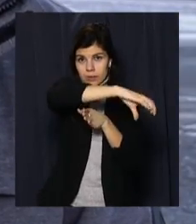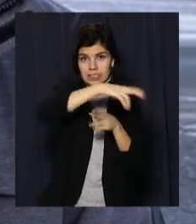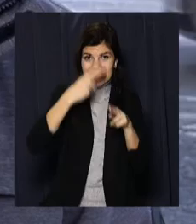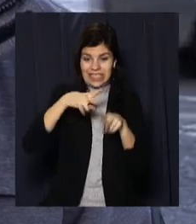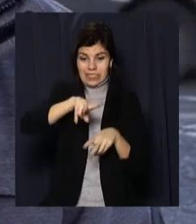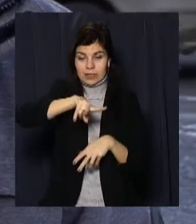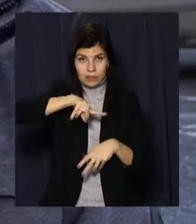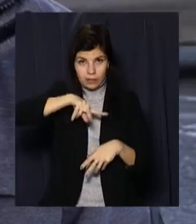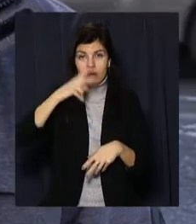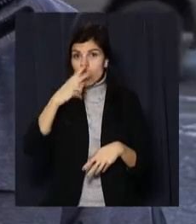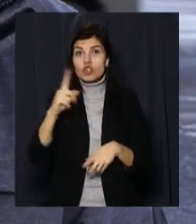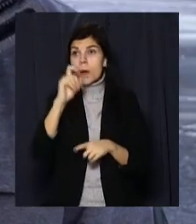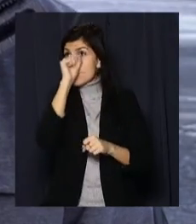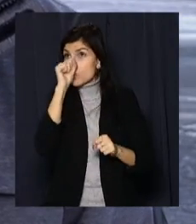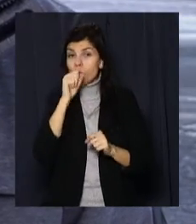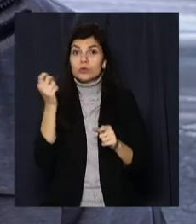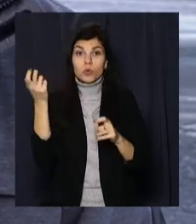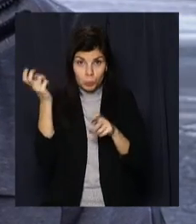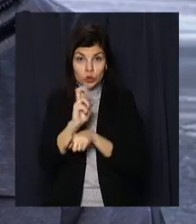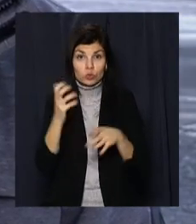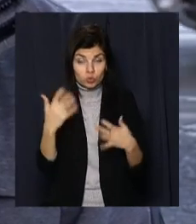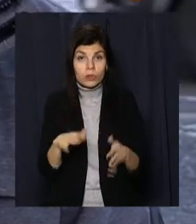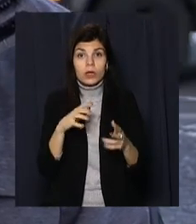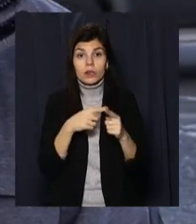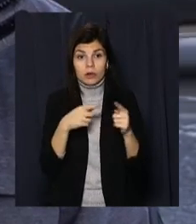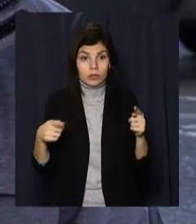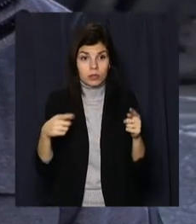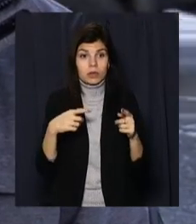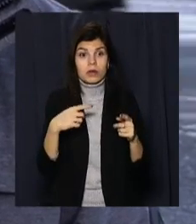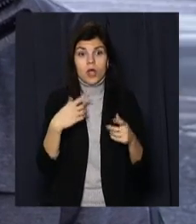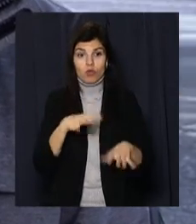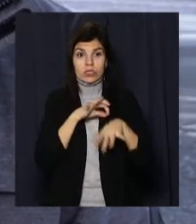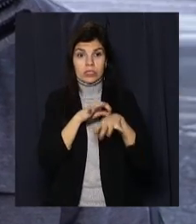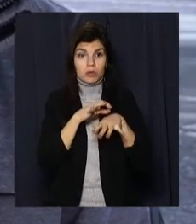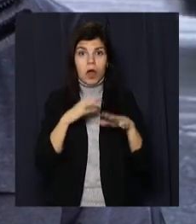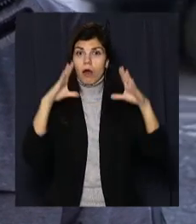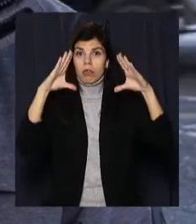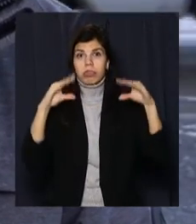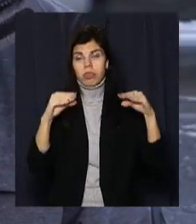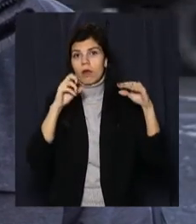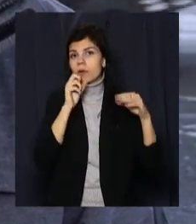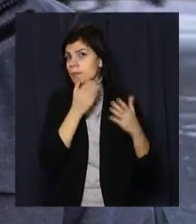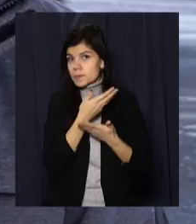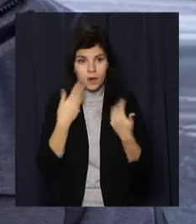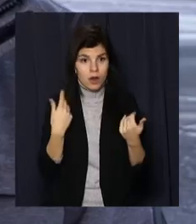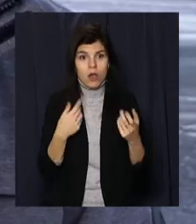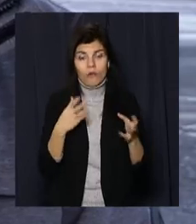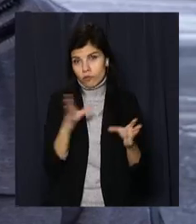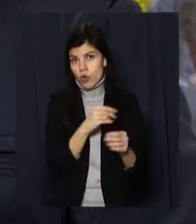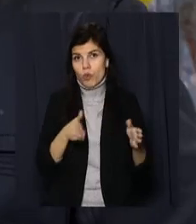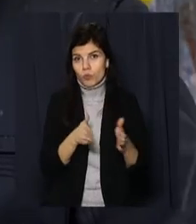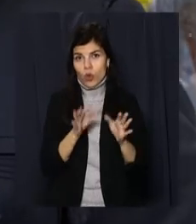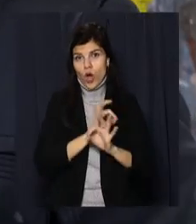мы посмотрели, что прошли морозы, два месяца интенсивной эксплуатации, просадки нету, путь в отличном